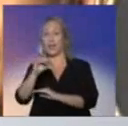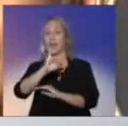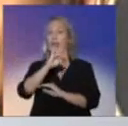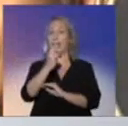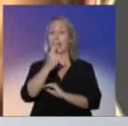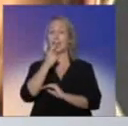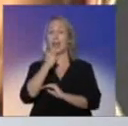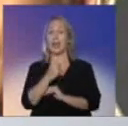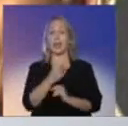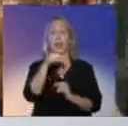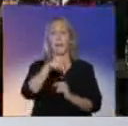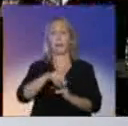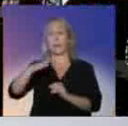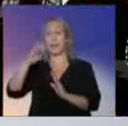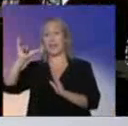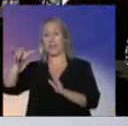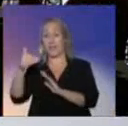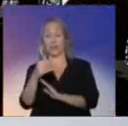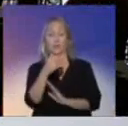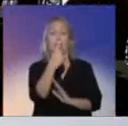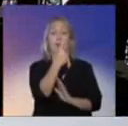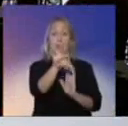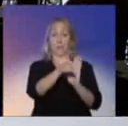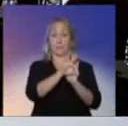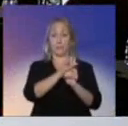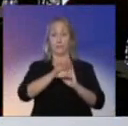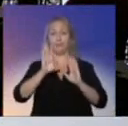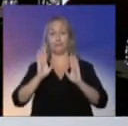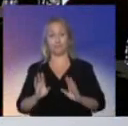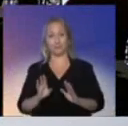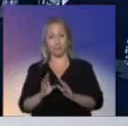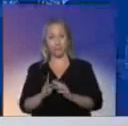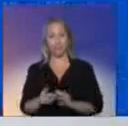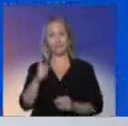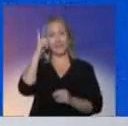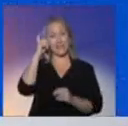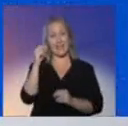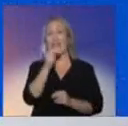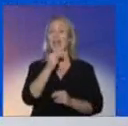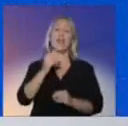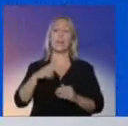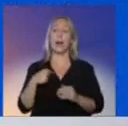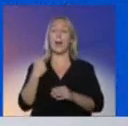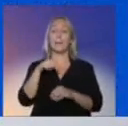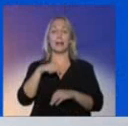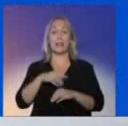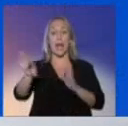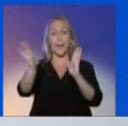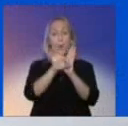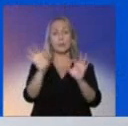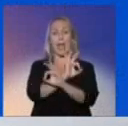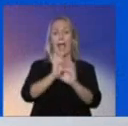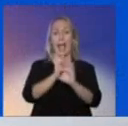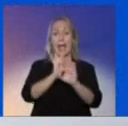κανόνα 1:5. Ευχαριστώ. Το τι συνιστά, ξέρετε, δρομολογημένη πρόσληψη